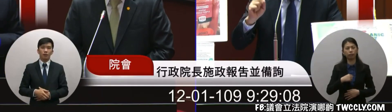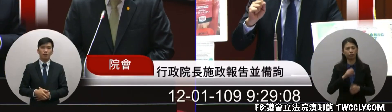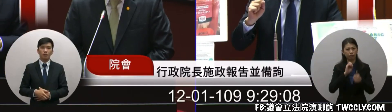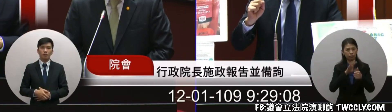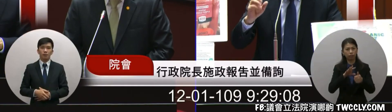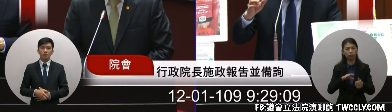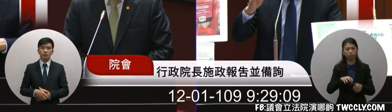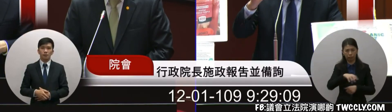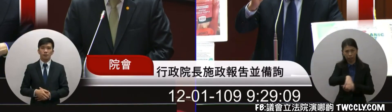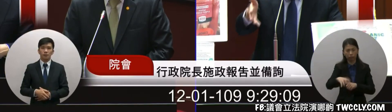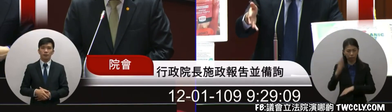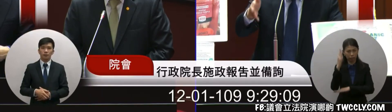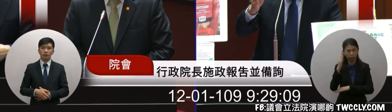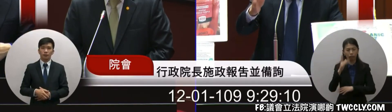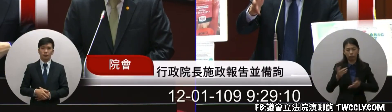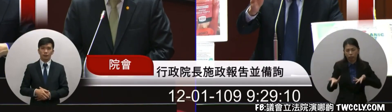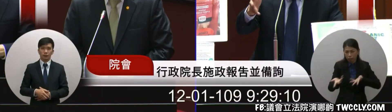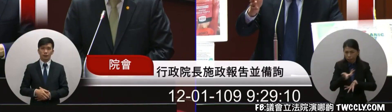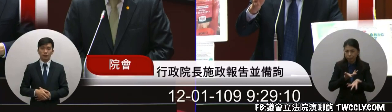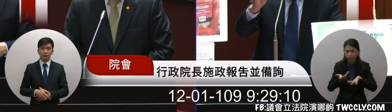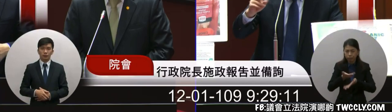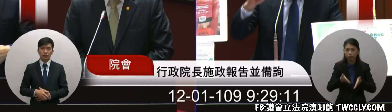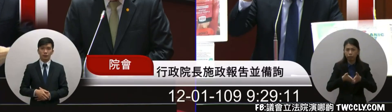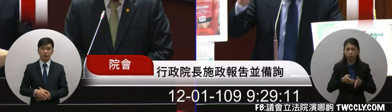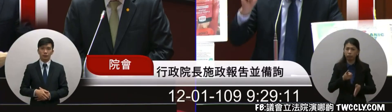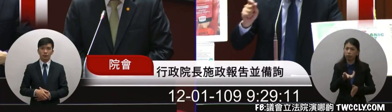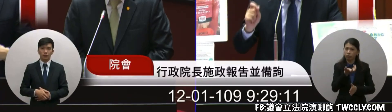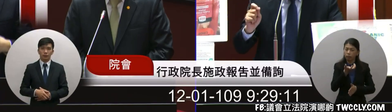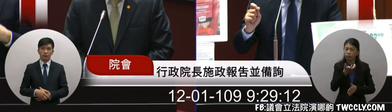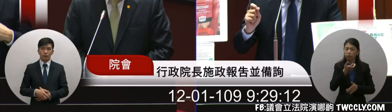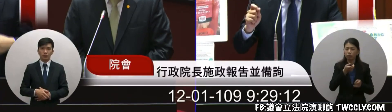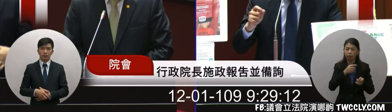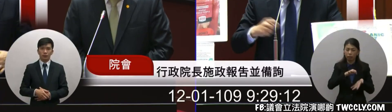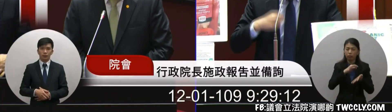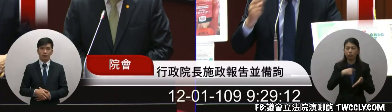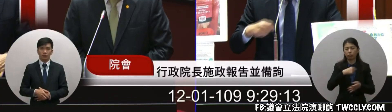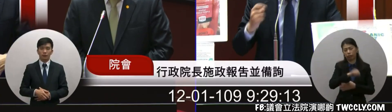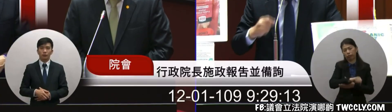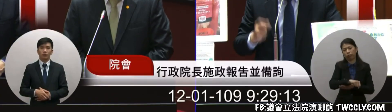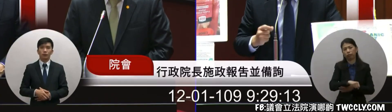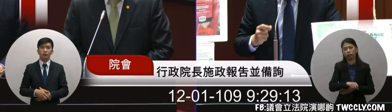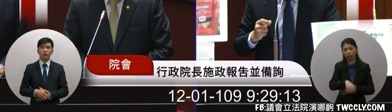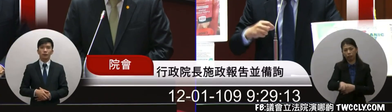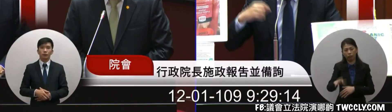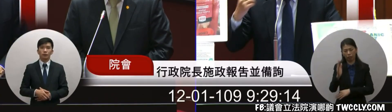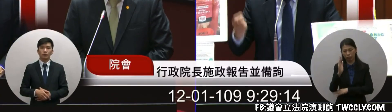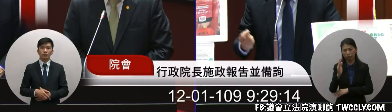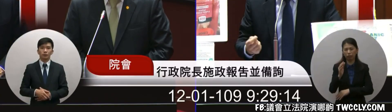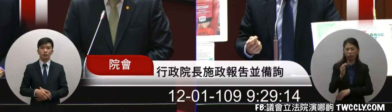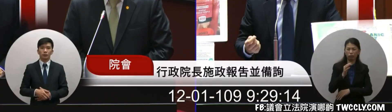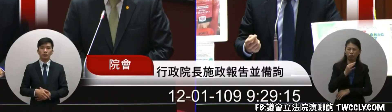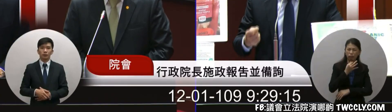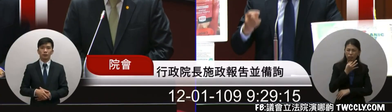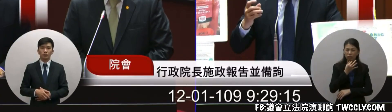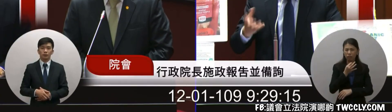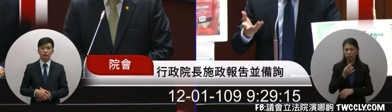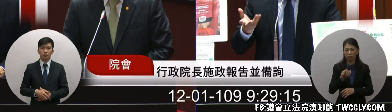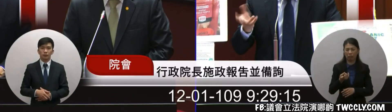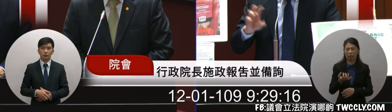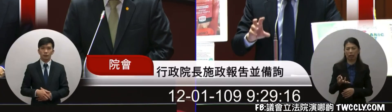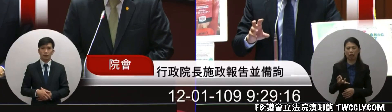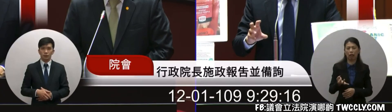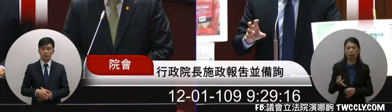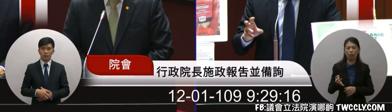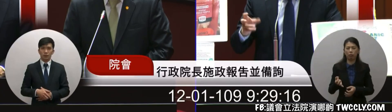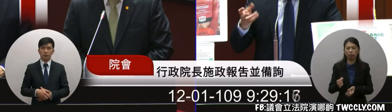跟地方有一个我完全同意刚才部长你自己看出来的那个问题，因为地方他也可能会去高估那些，所以这个就是